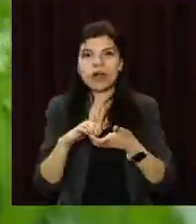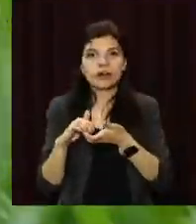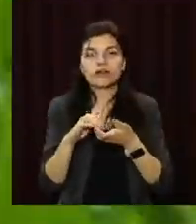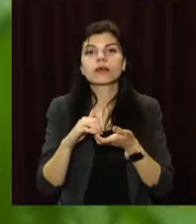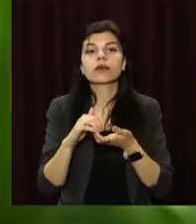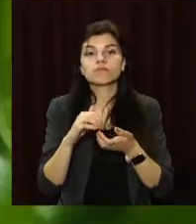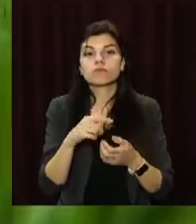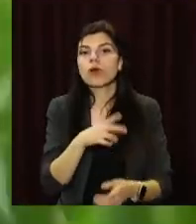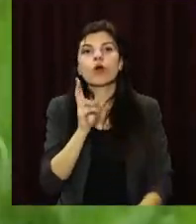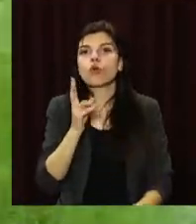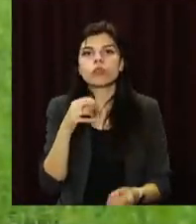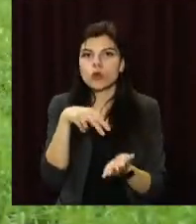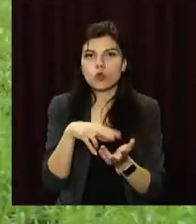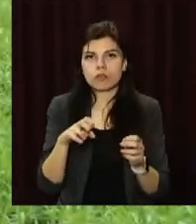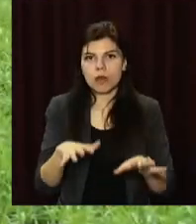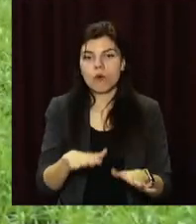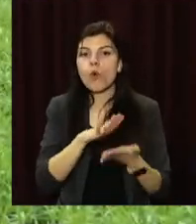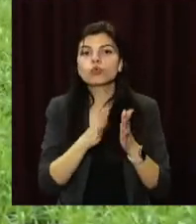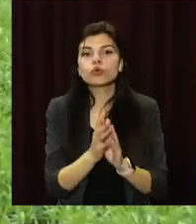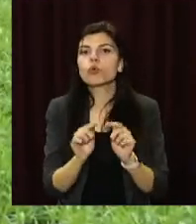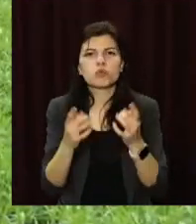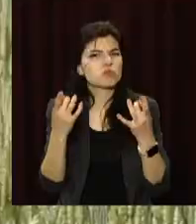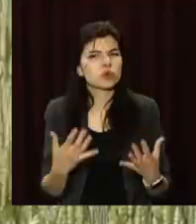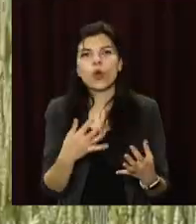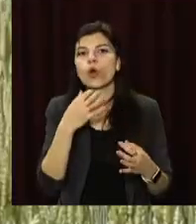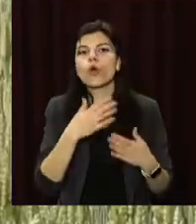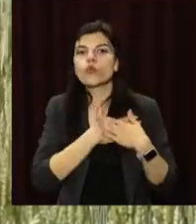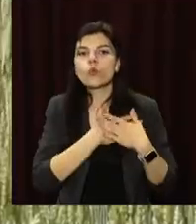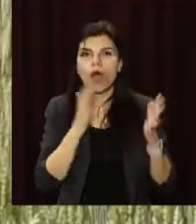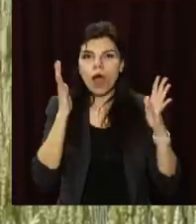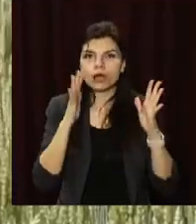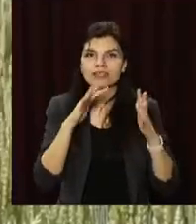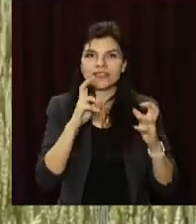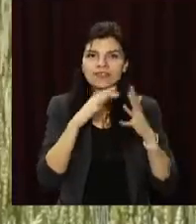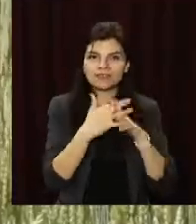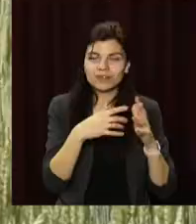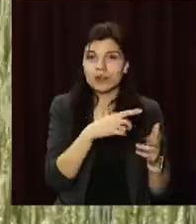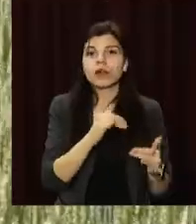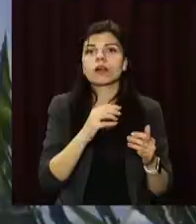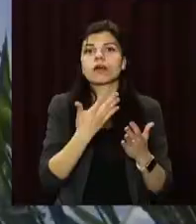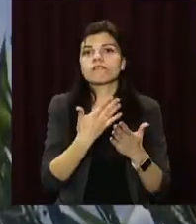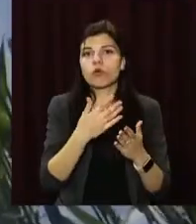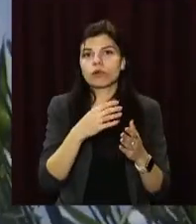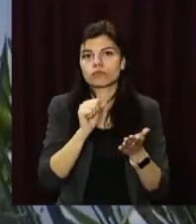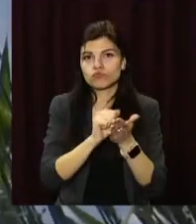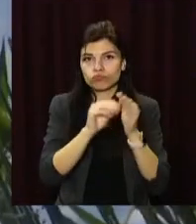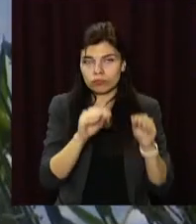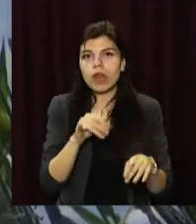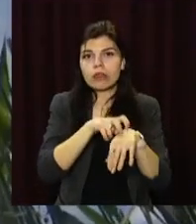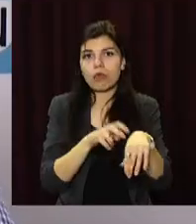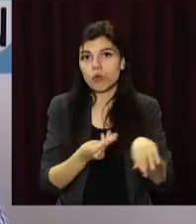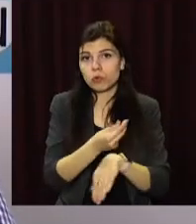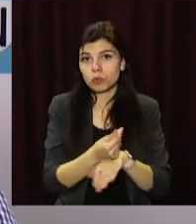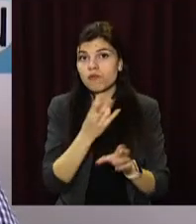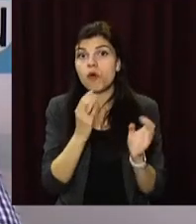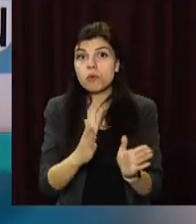аграріїв, які не стоять на місці. Умови вступу прості – любити сільське господарство, легально вести бізнес та сплачувати податки.